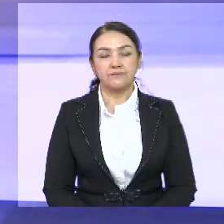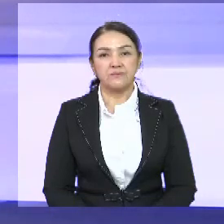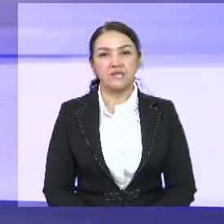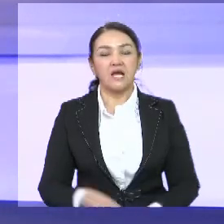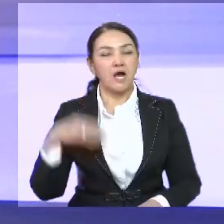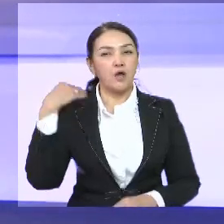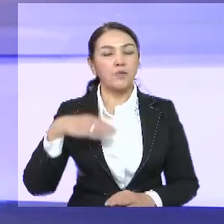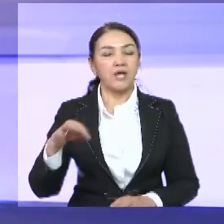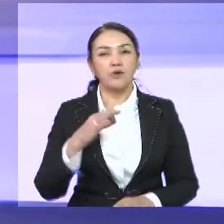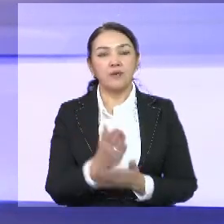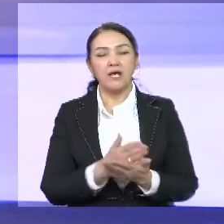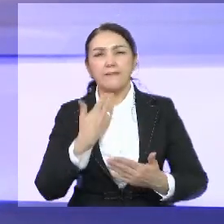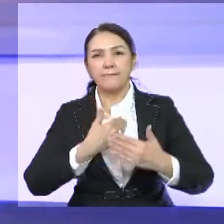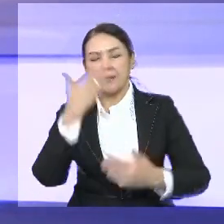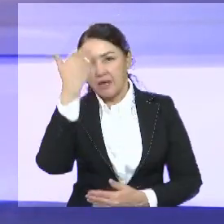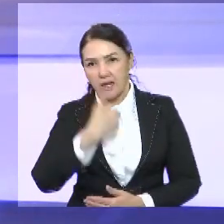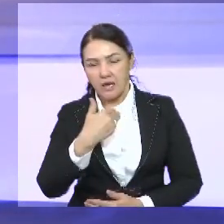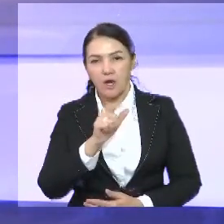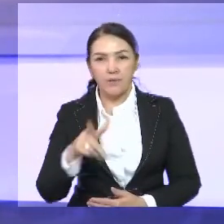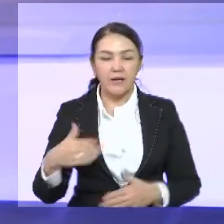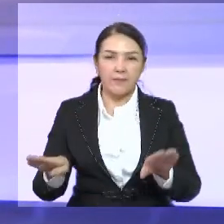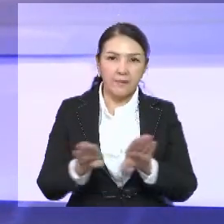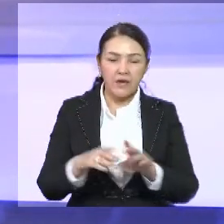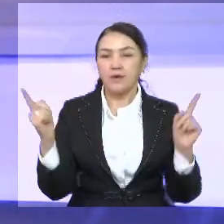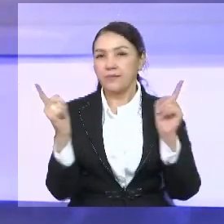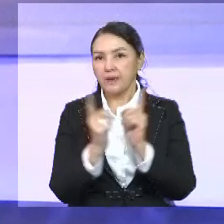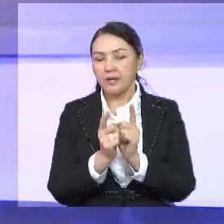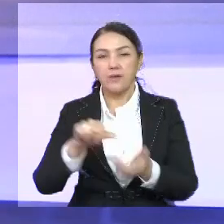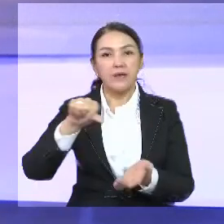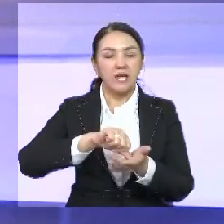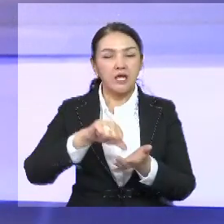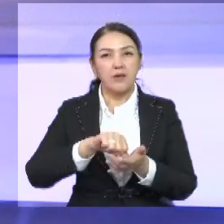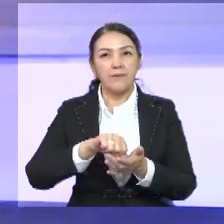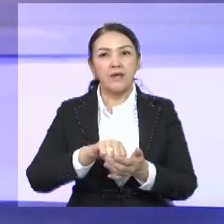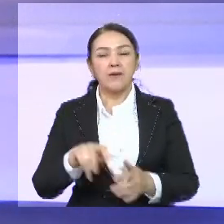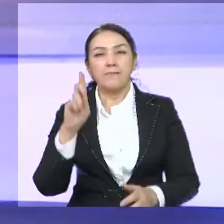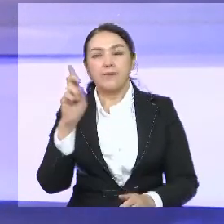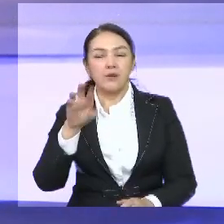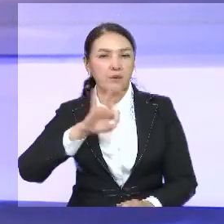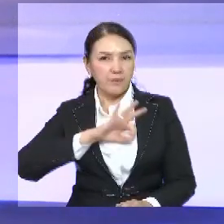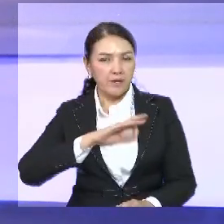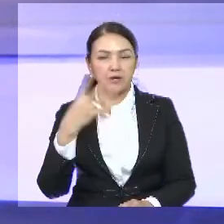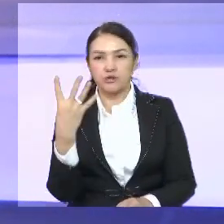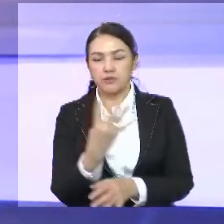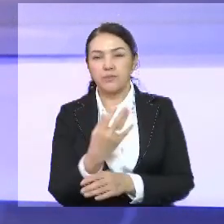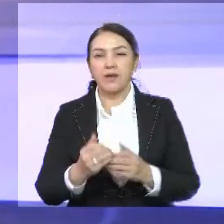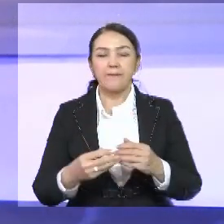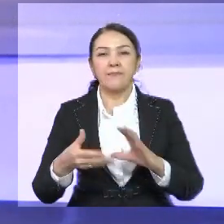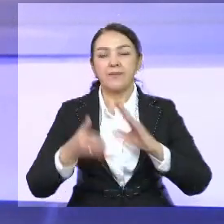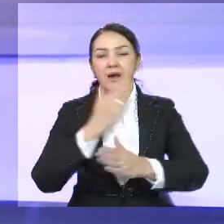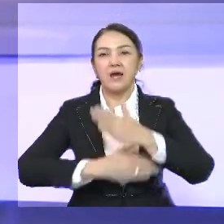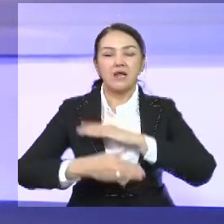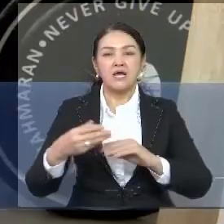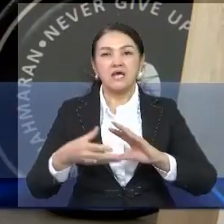В офисе Актюбинского союза парализованных граждан Тенхугам состоялась встреча с участниками и бронзовым призером 4-х азиатских параигр